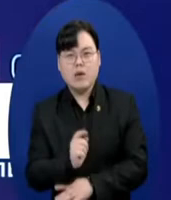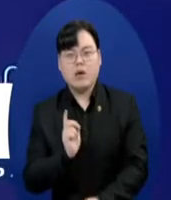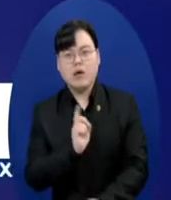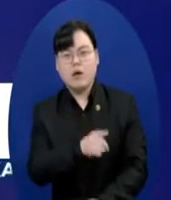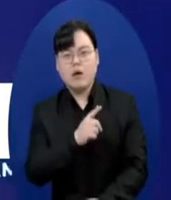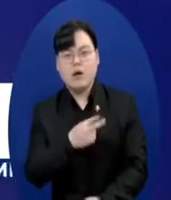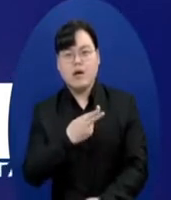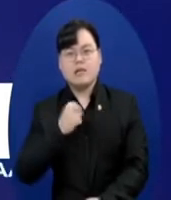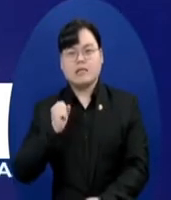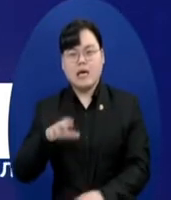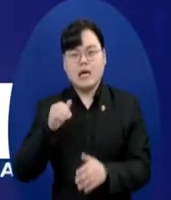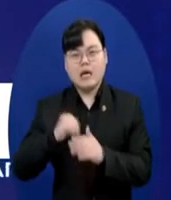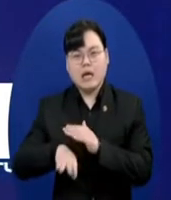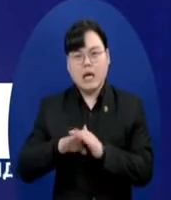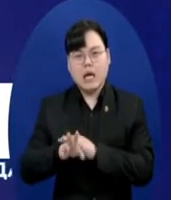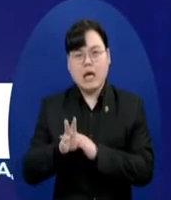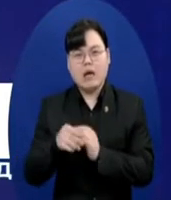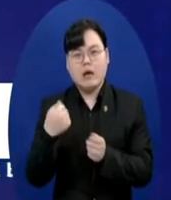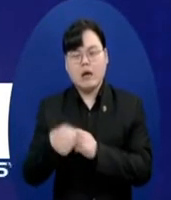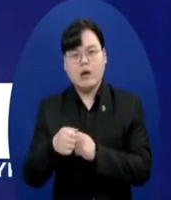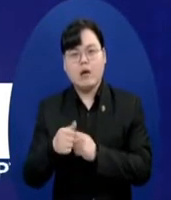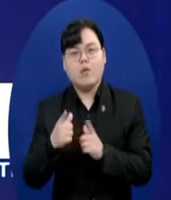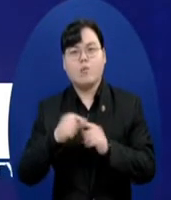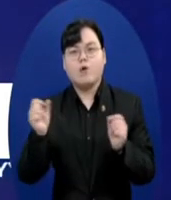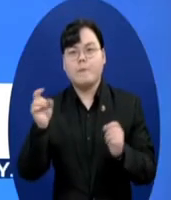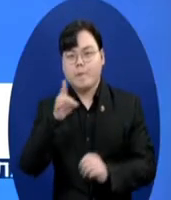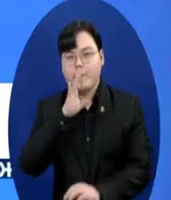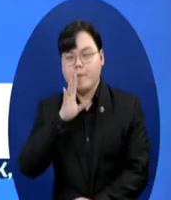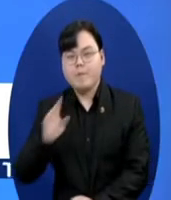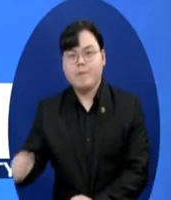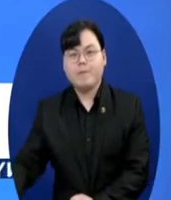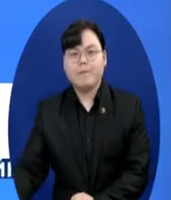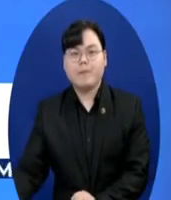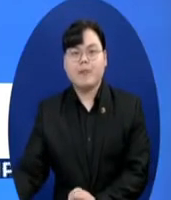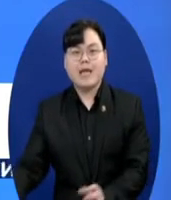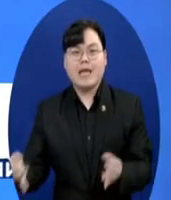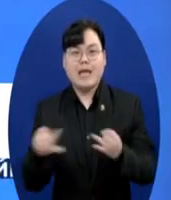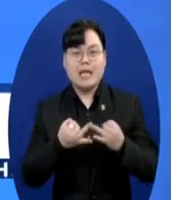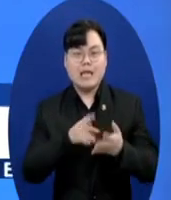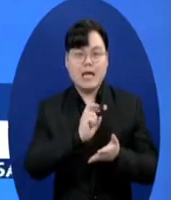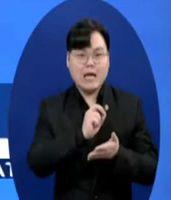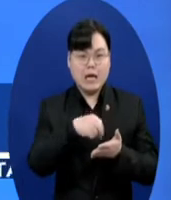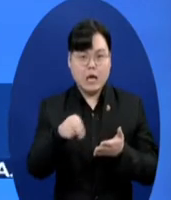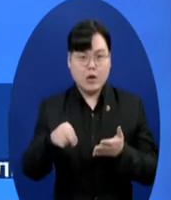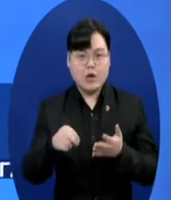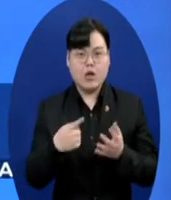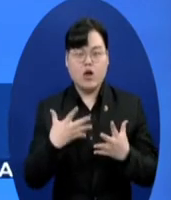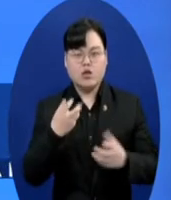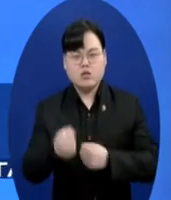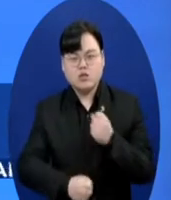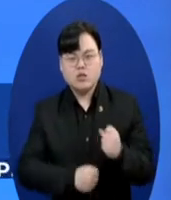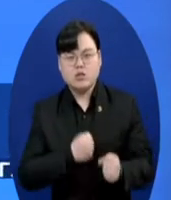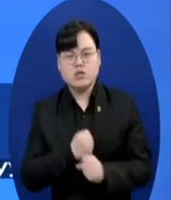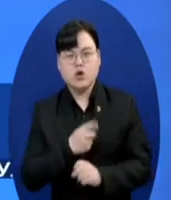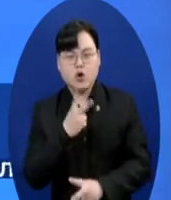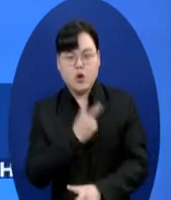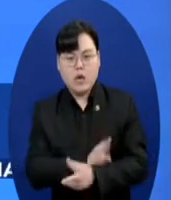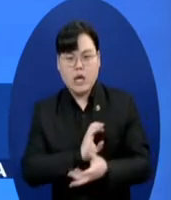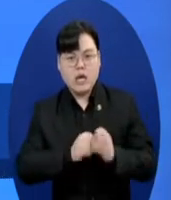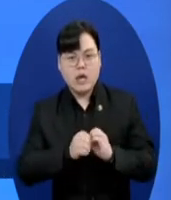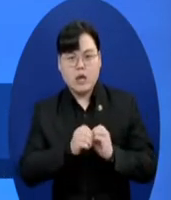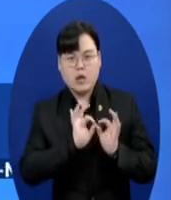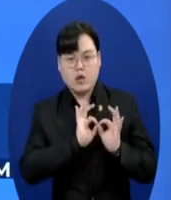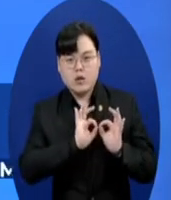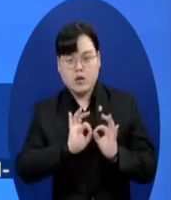цаас хөвлөж, мөнгө урсгадаг байдлыг халах гэж байна. Тэгэхээр захим гарын үсэг энэ олон жил энэ хувь